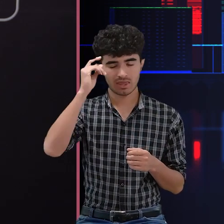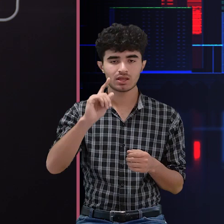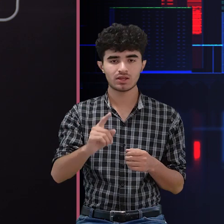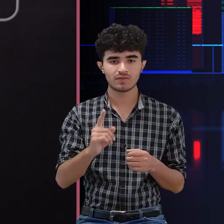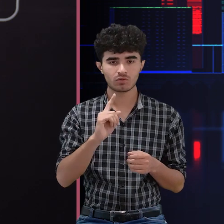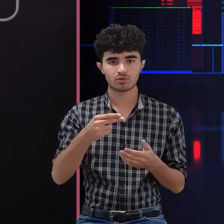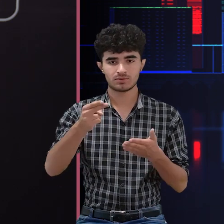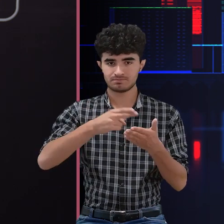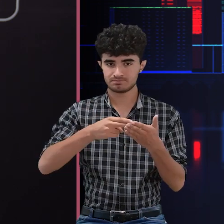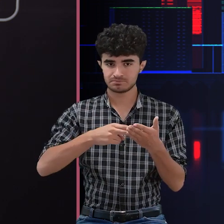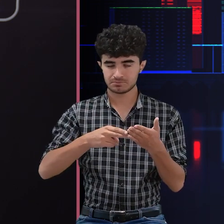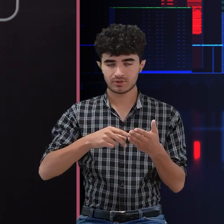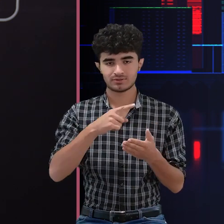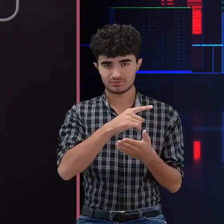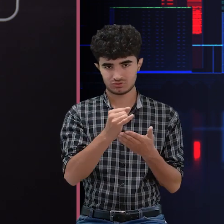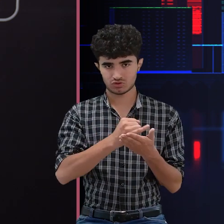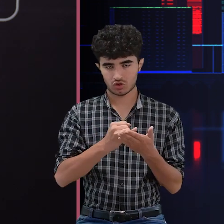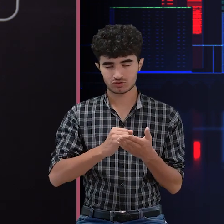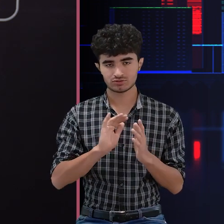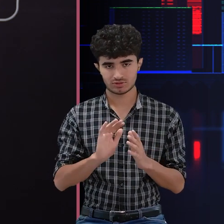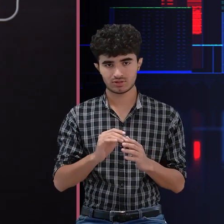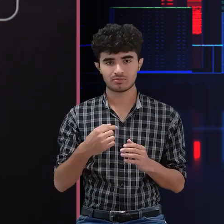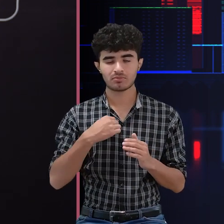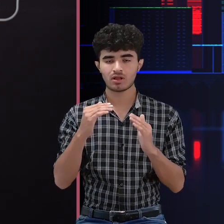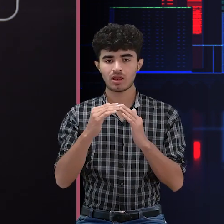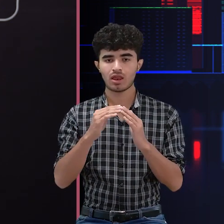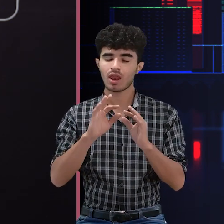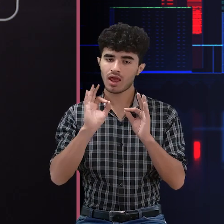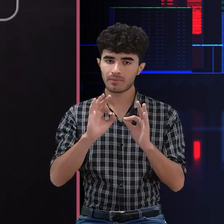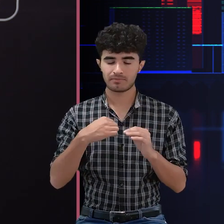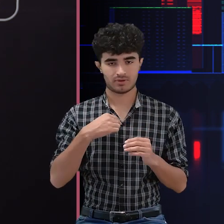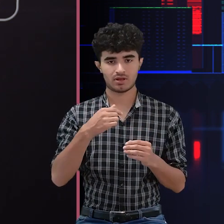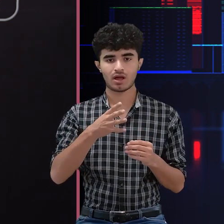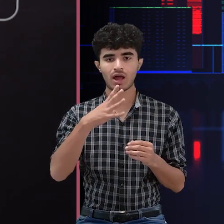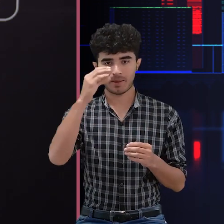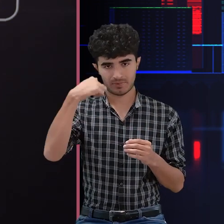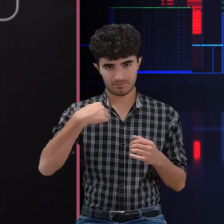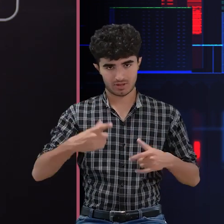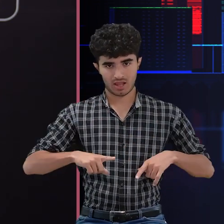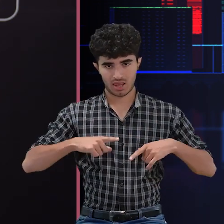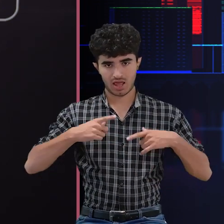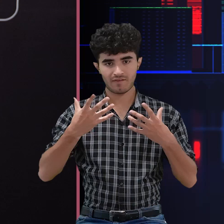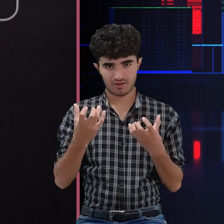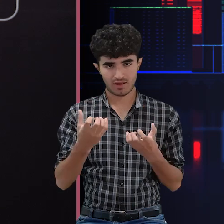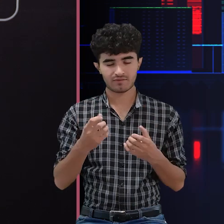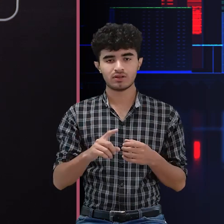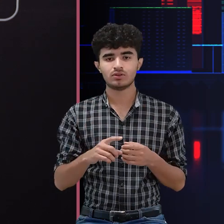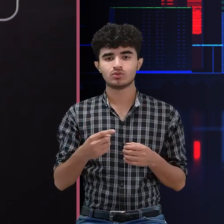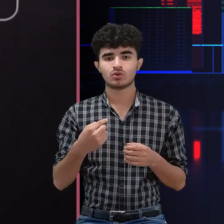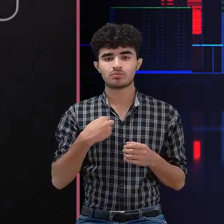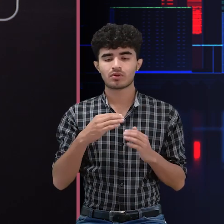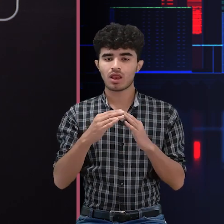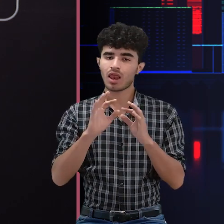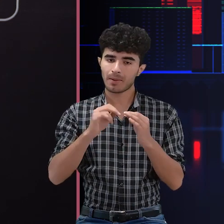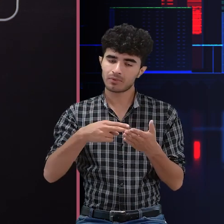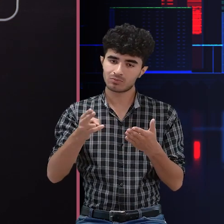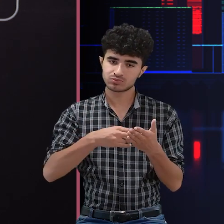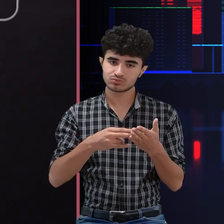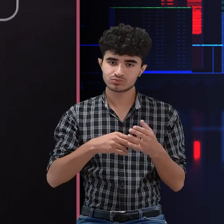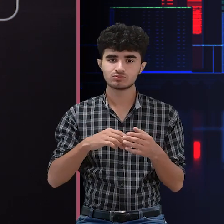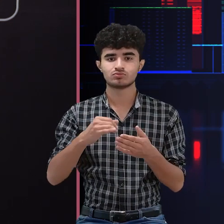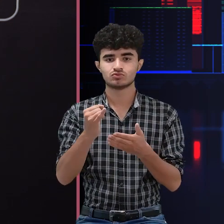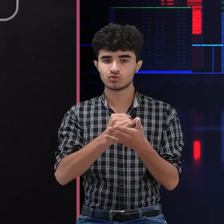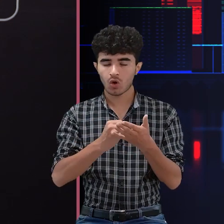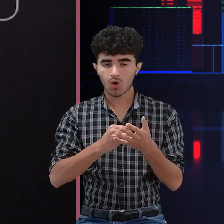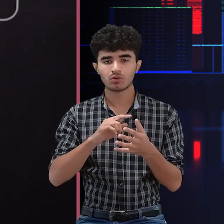हयात हैं और हमेशा हमारे घर में पेंटिंग और ड्राइंग और इस किस्म की